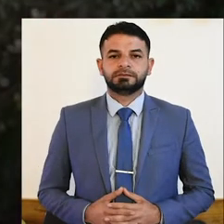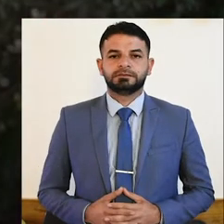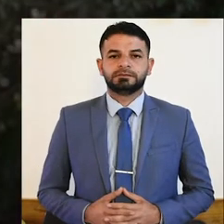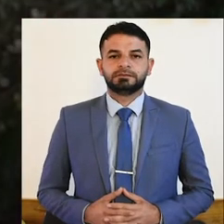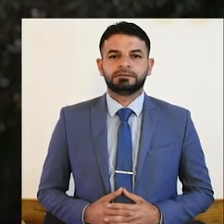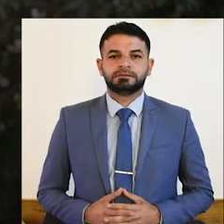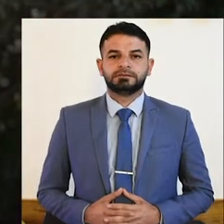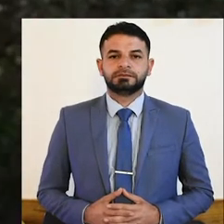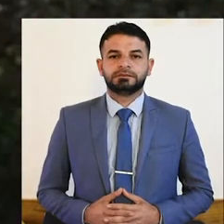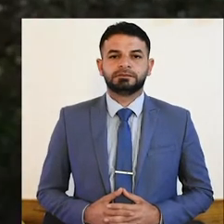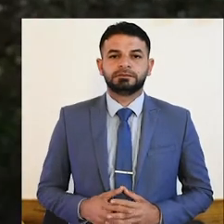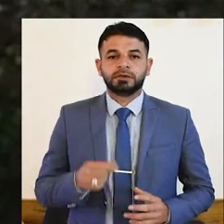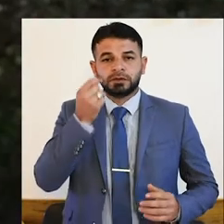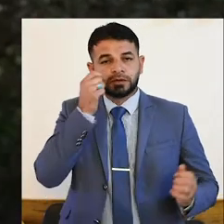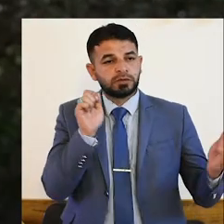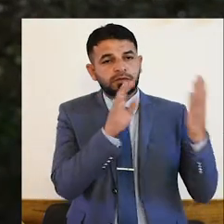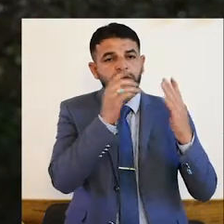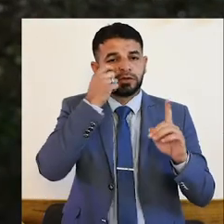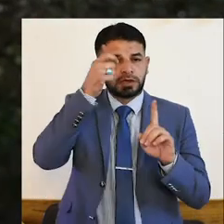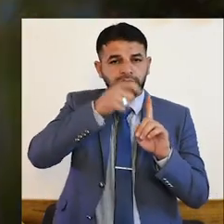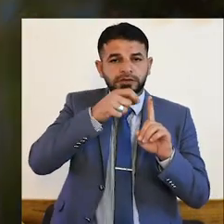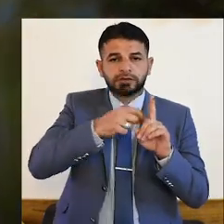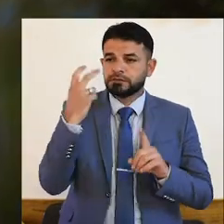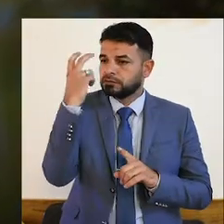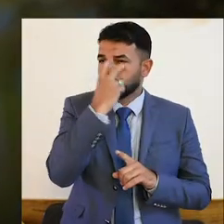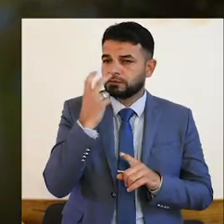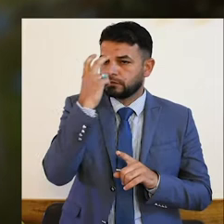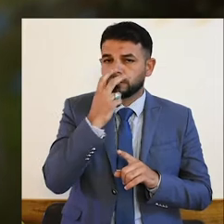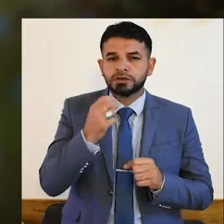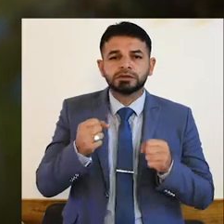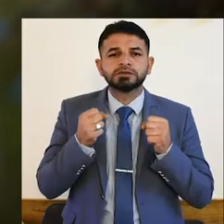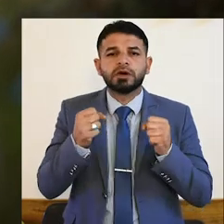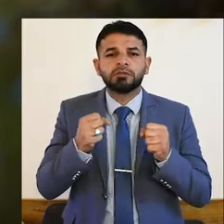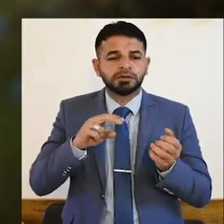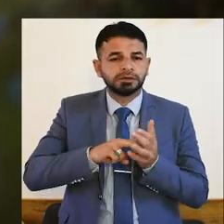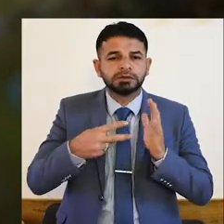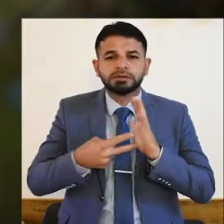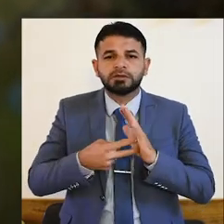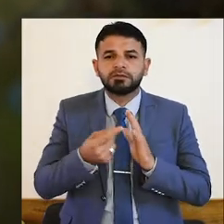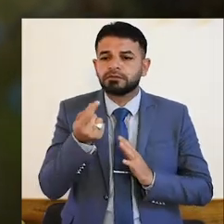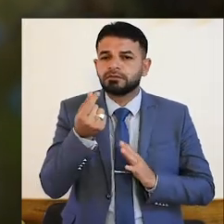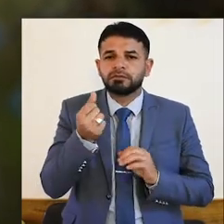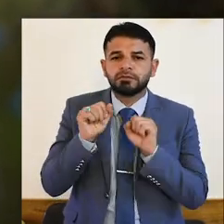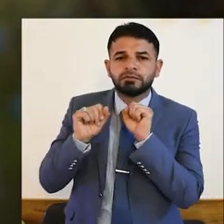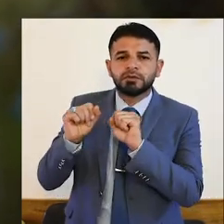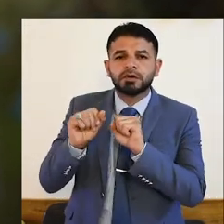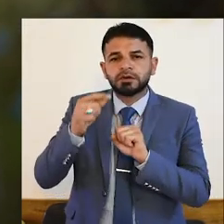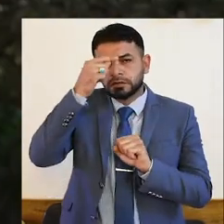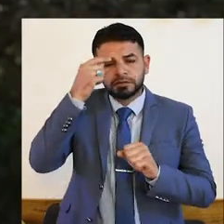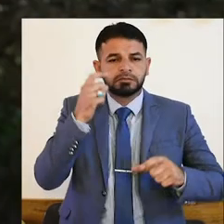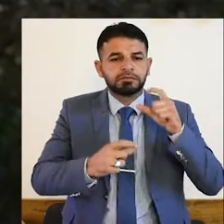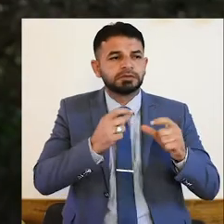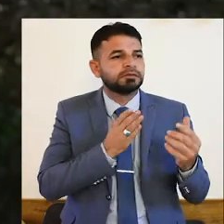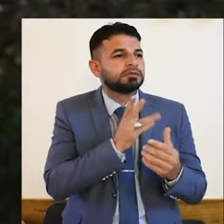خاون بداوستي تايبت بتايبتي نابينا توشي دي هاگرف دبيتوا لكاتي مامل كردني غوري